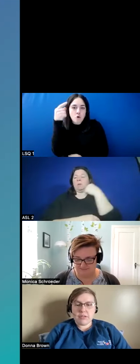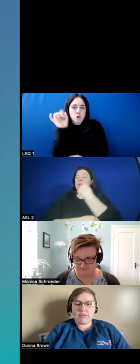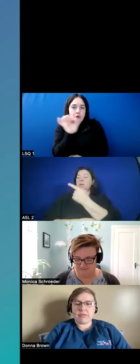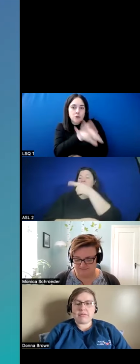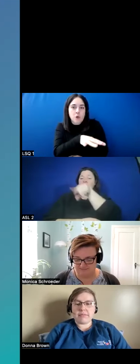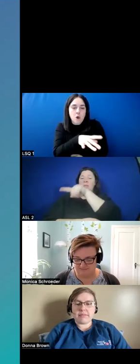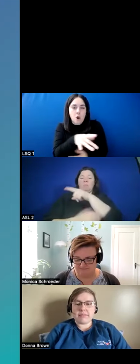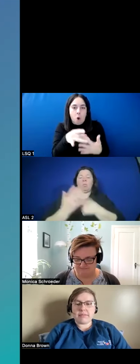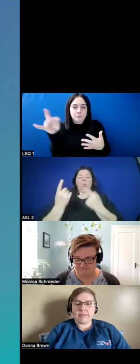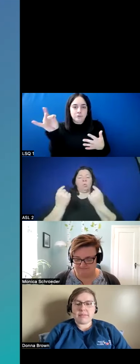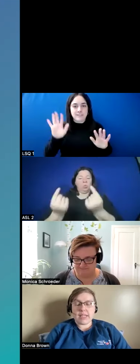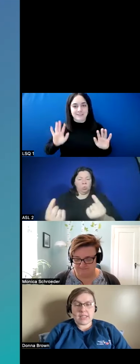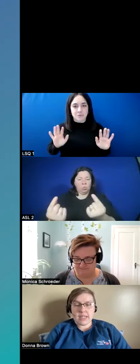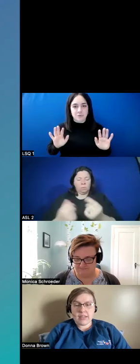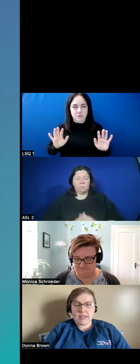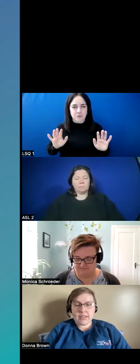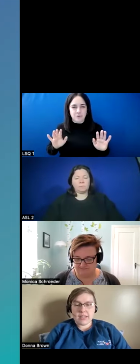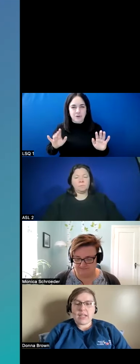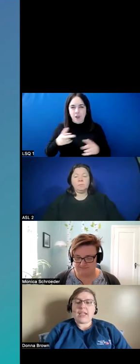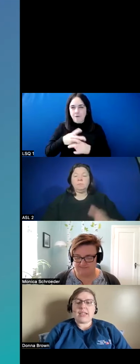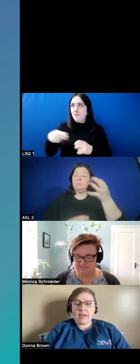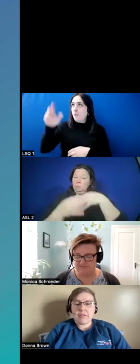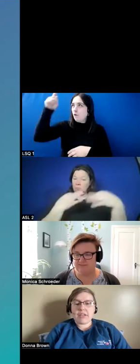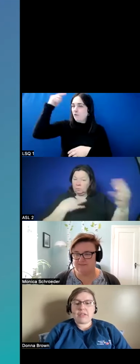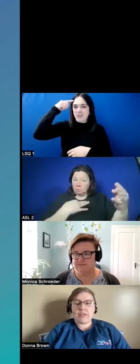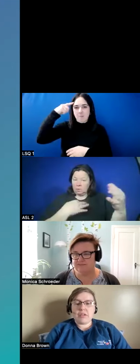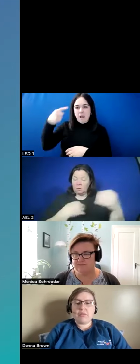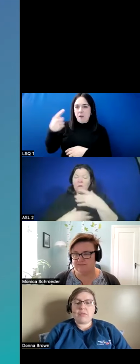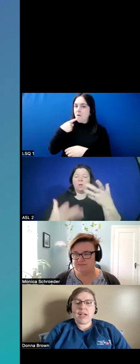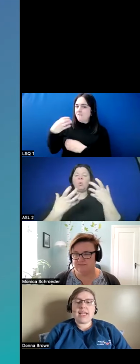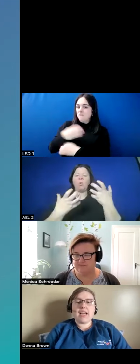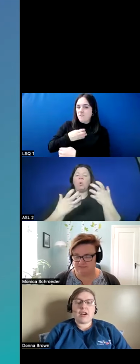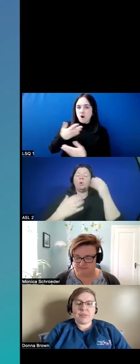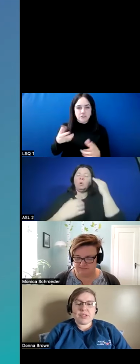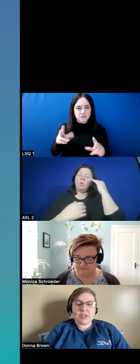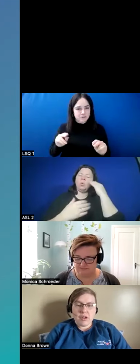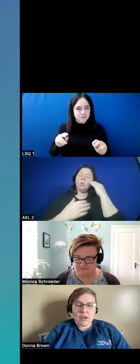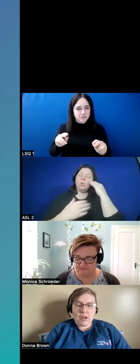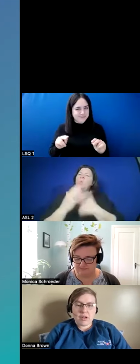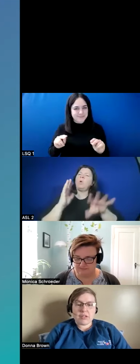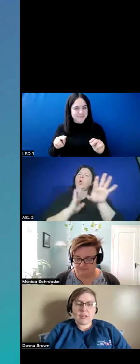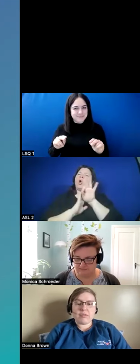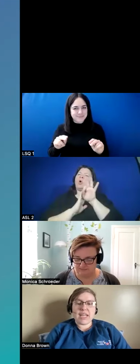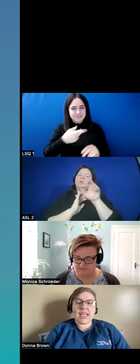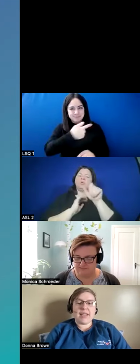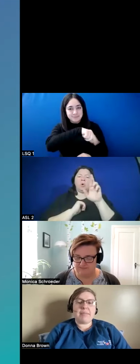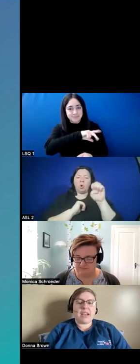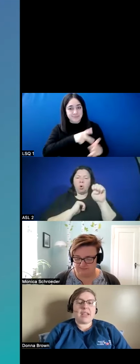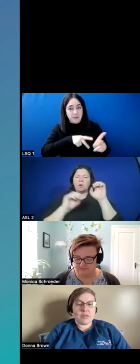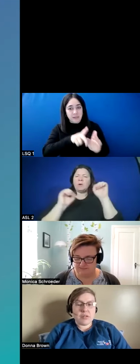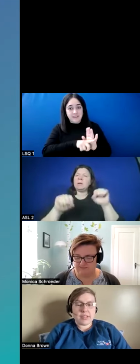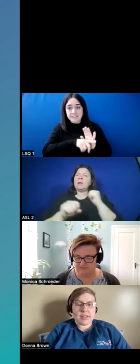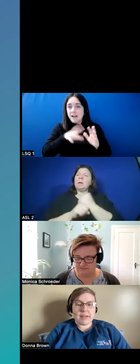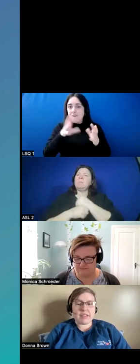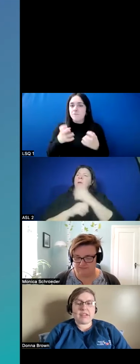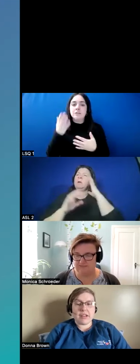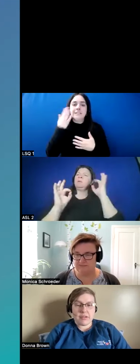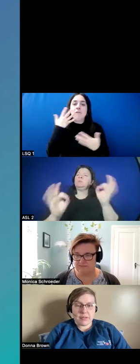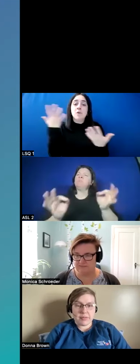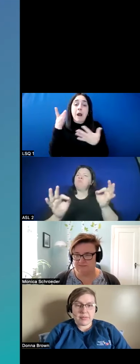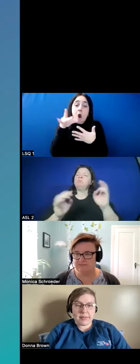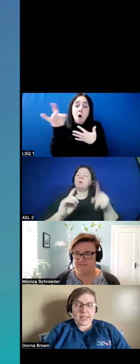Ils ne veulent pas que les gouvernements leur disent quoi faire. Plutôt, ils veulent savoir quelles sont les différentes